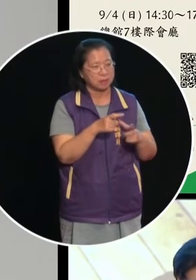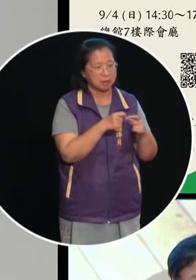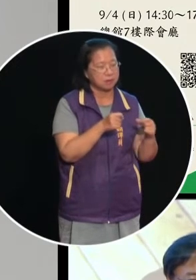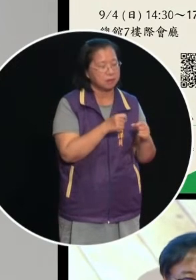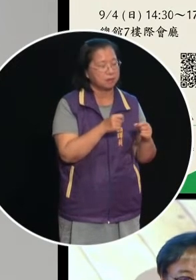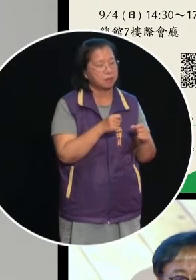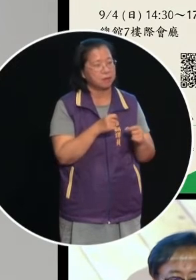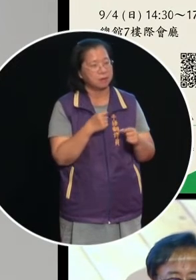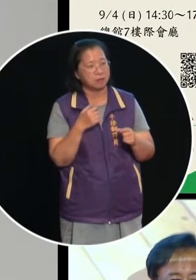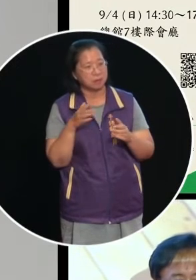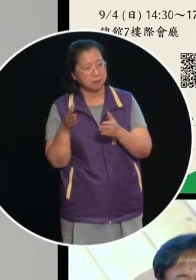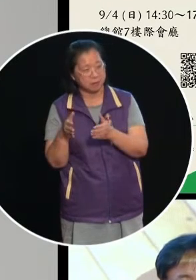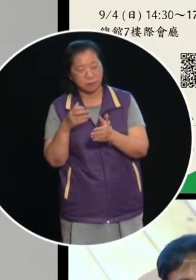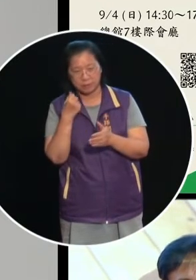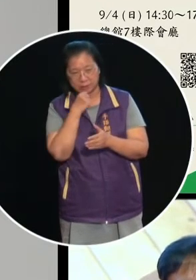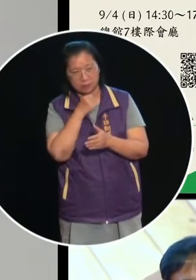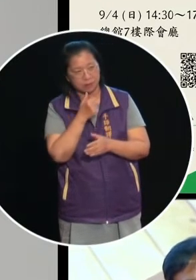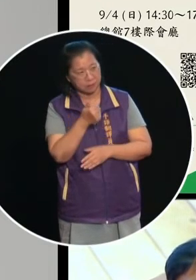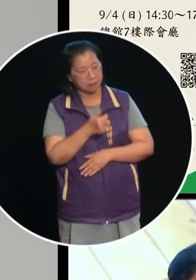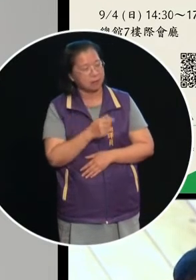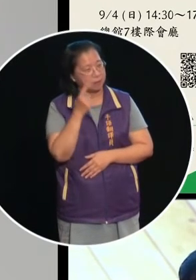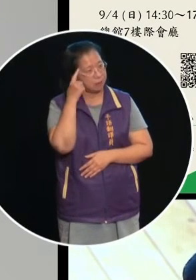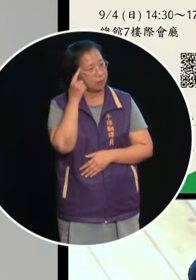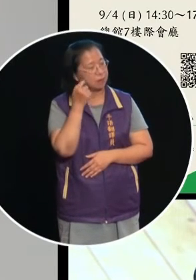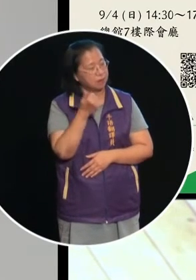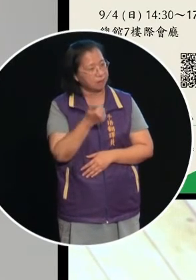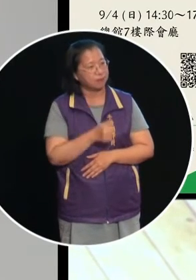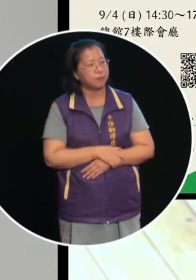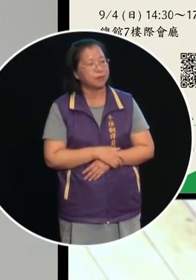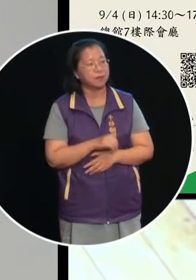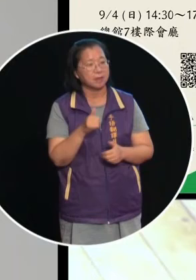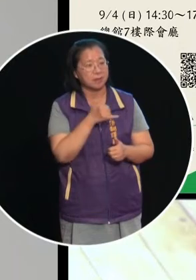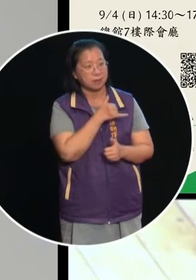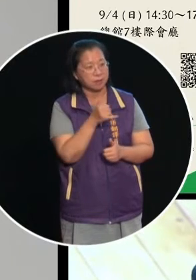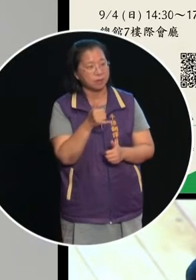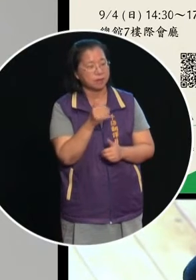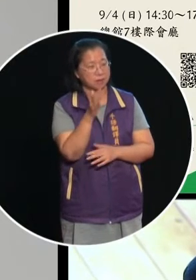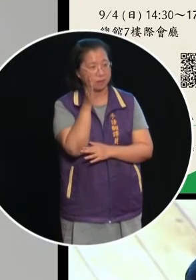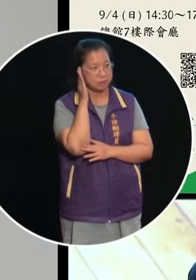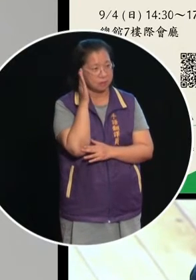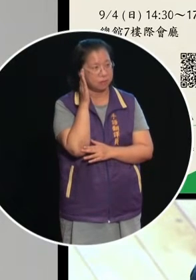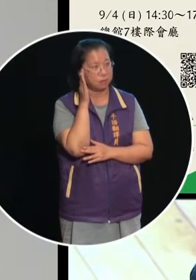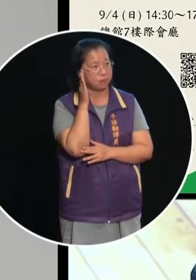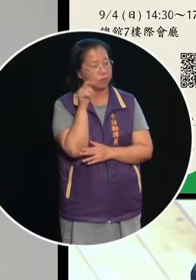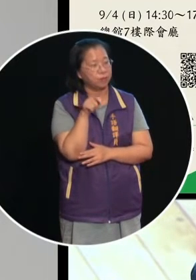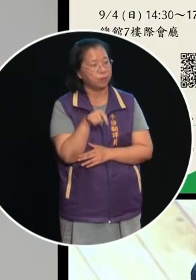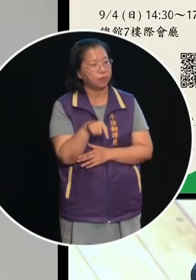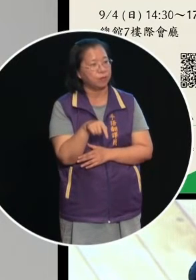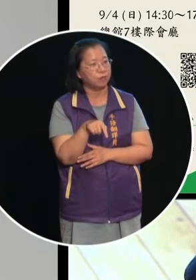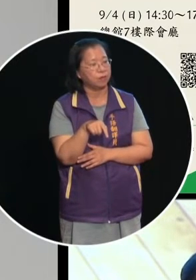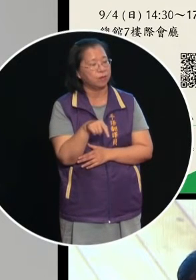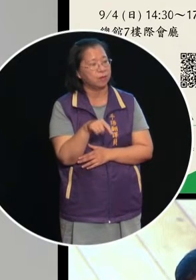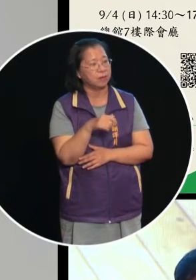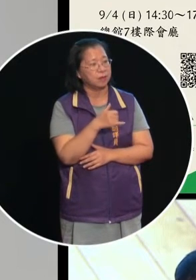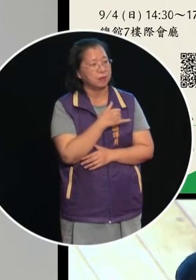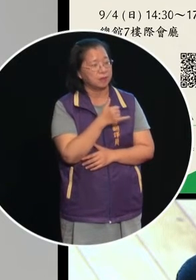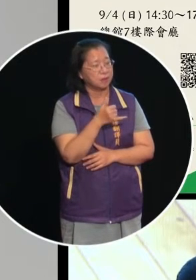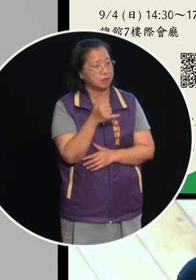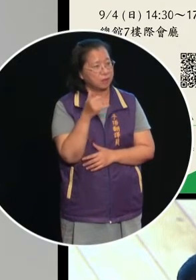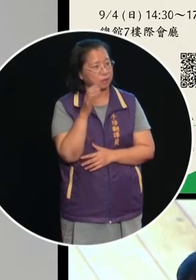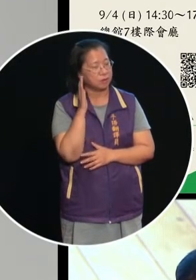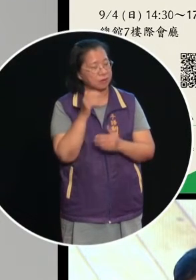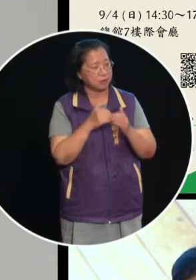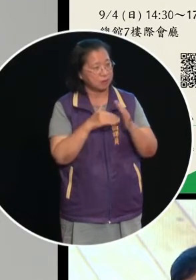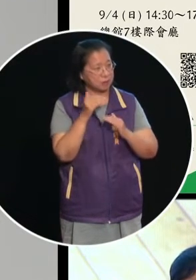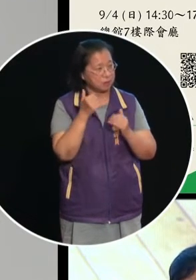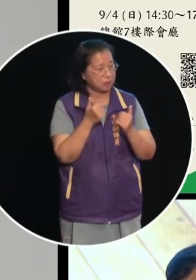感。刚刚也解释了，议员和政府选民重视，议员政府是会重